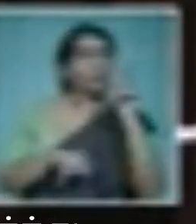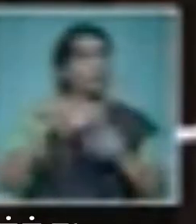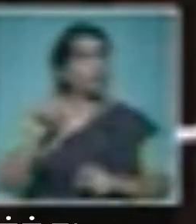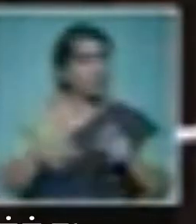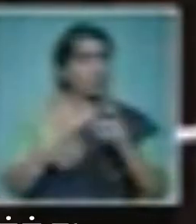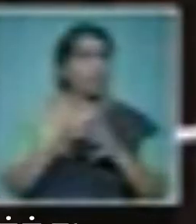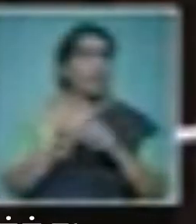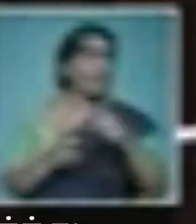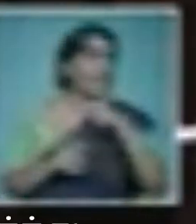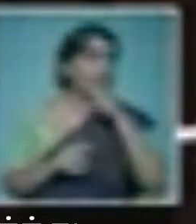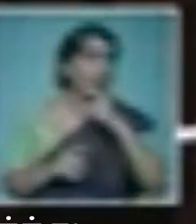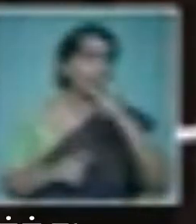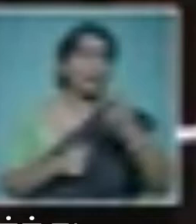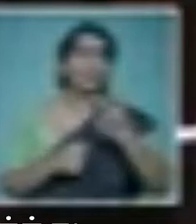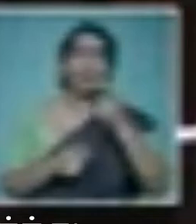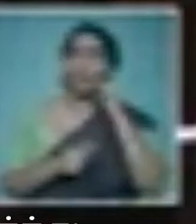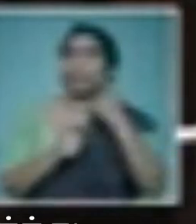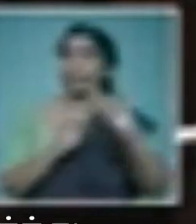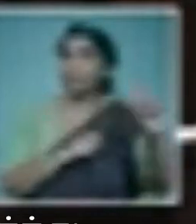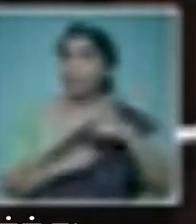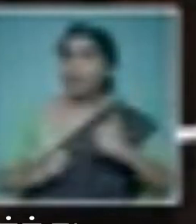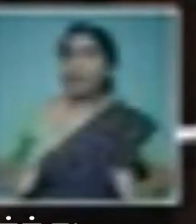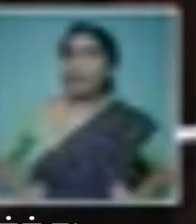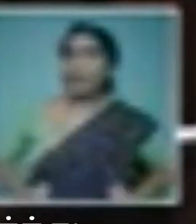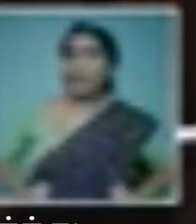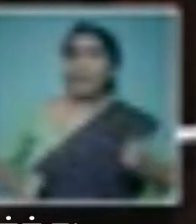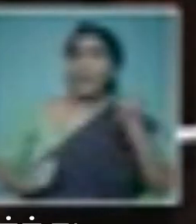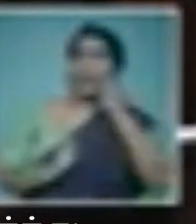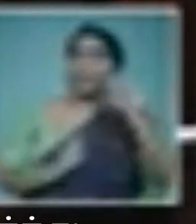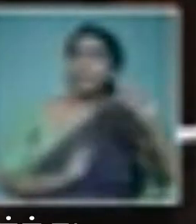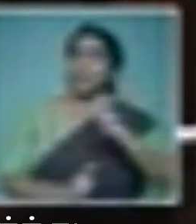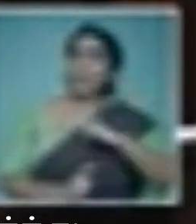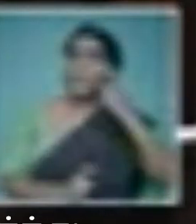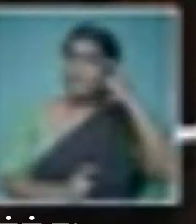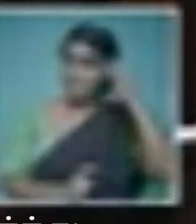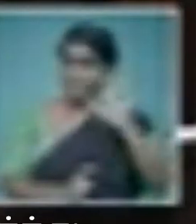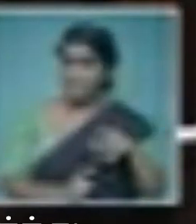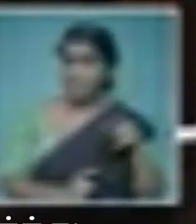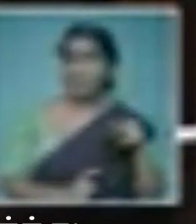kidney patients allowances මේ kidney වකුගඩු රෝගීන් ඒ වගේම